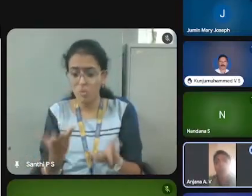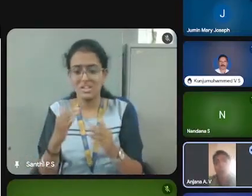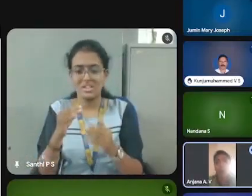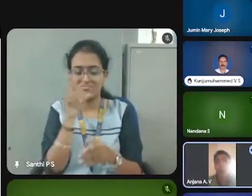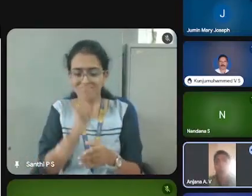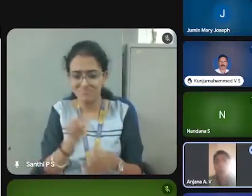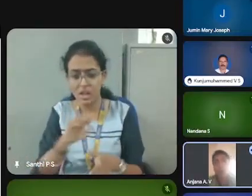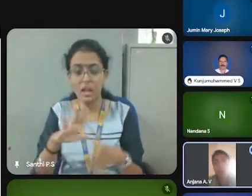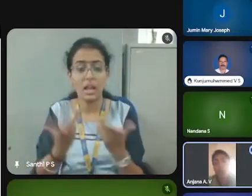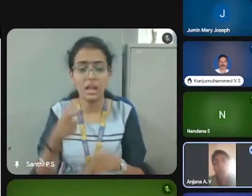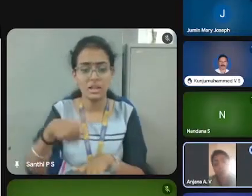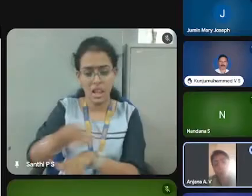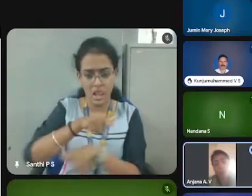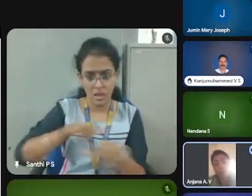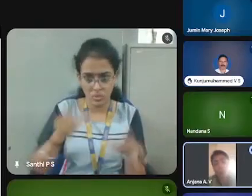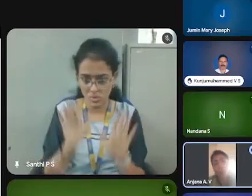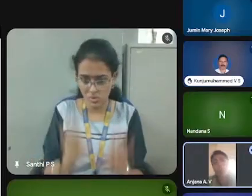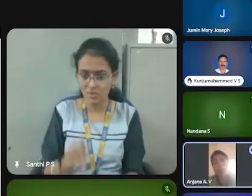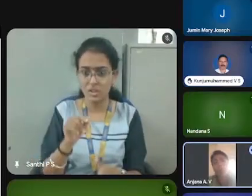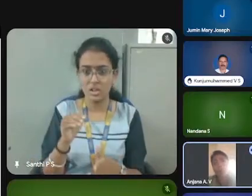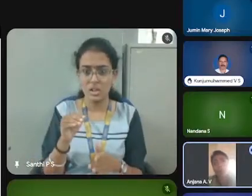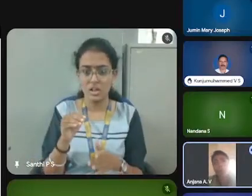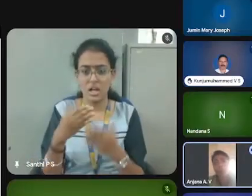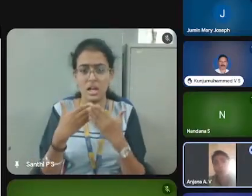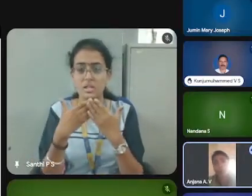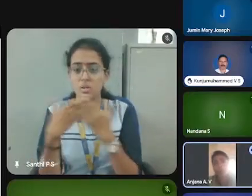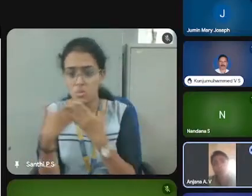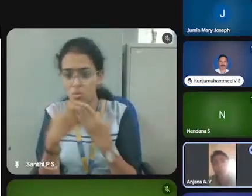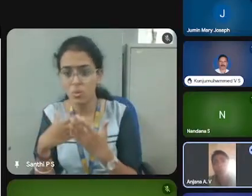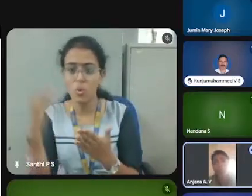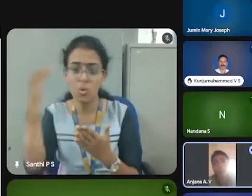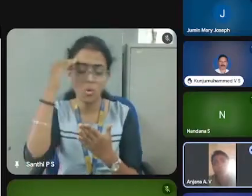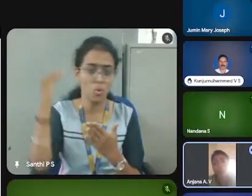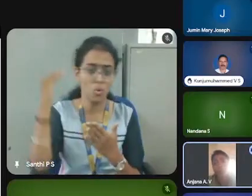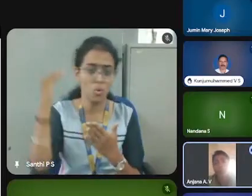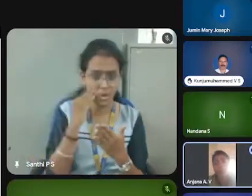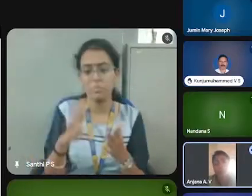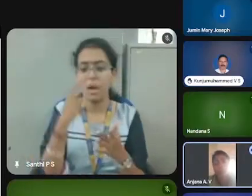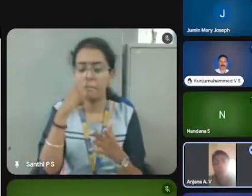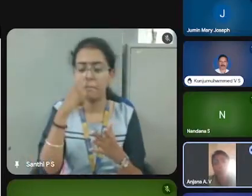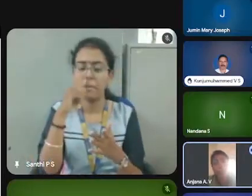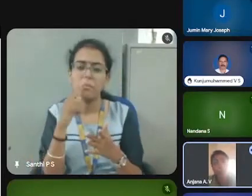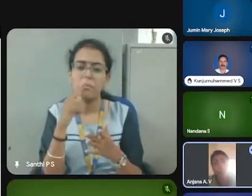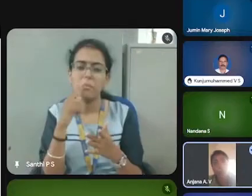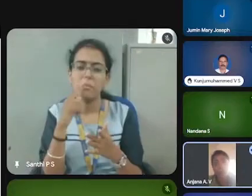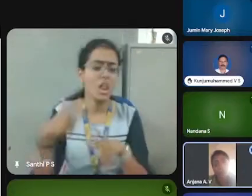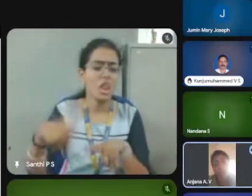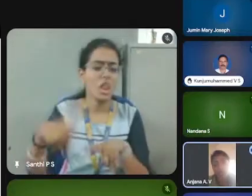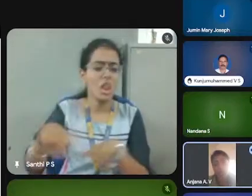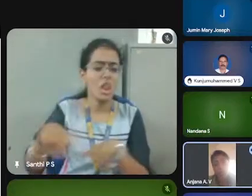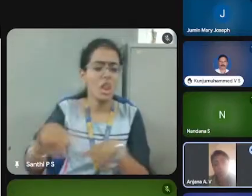ഒരു ലാംഗ്വേജ്, ഇപ്പം കൊറിയൻ ആണ് സ്കൂളിൽ കൂടുതലായിട്ട് യൂസ് ചെയ്യുന്നുണ്ടെങ്കിൽ പേരൻസിന് പറ്റുന്നുണ്ടെങ്കിൽ വീട്ടിലും അത് തന്നെ യൂസ് ചെയ്യുക. പ്രാക്ടിക്കലി